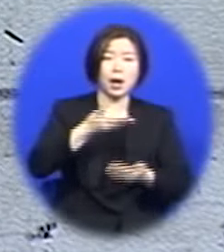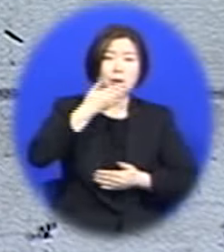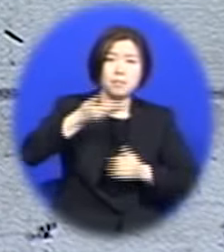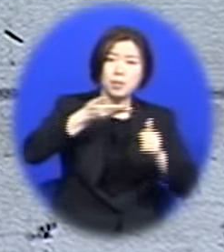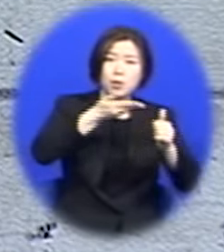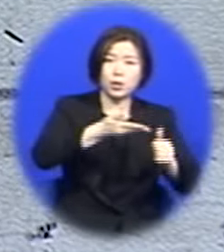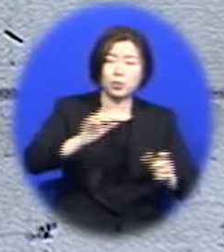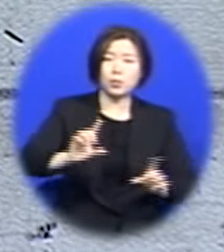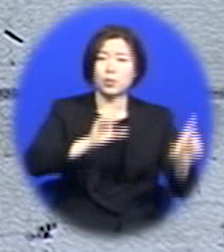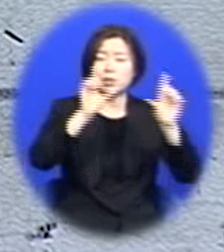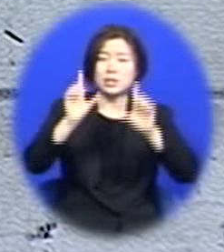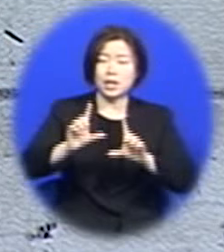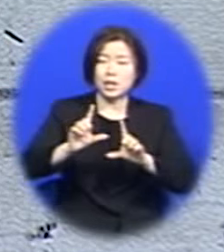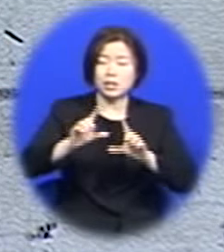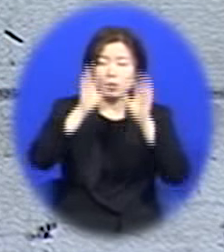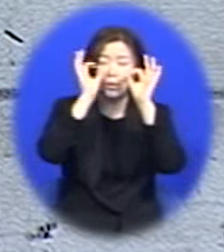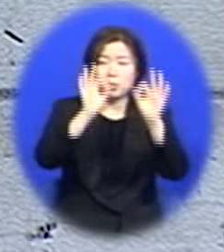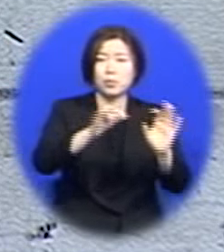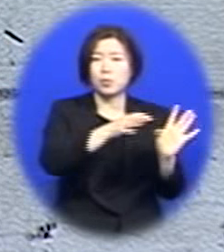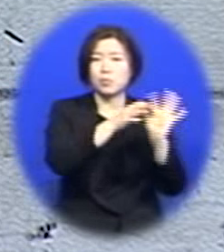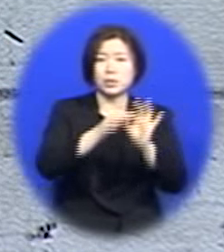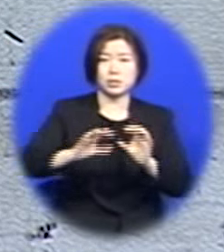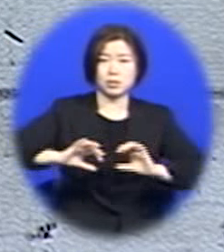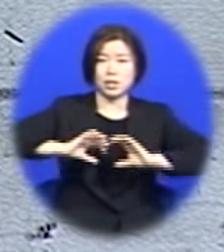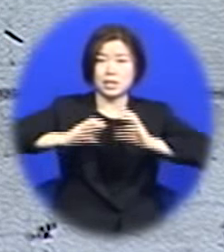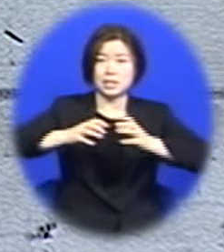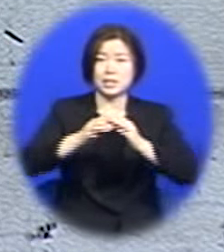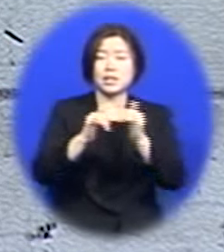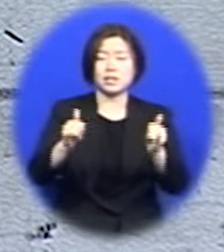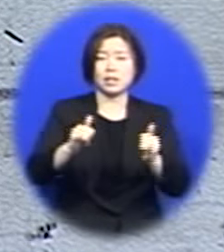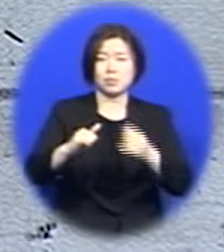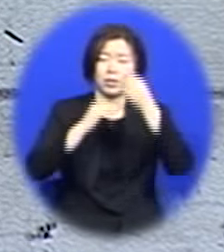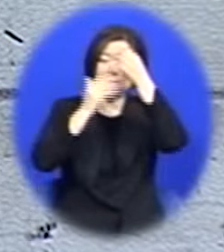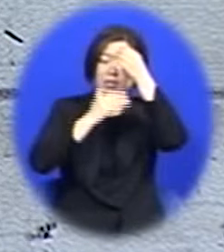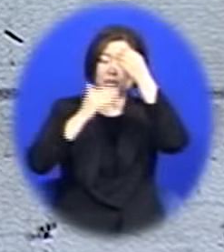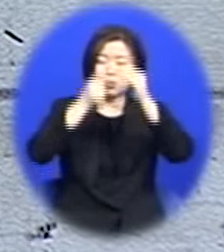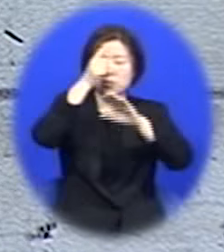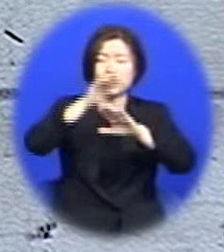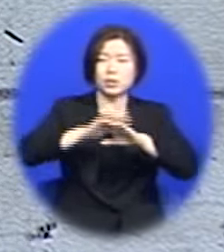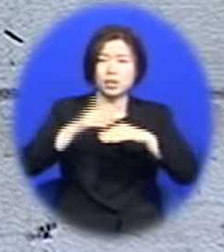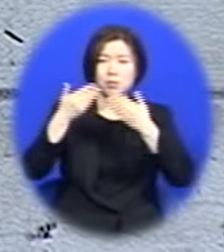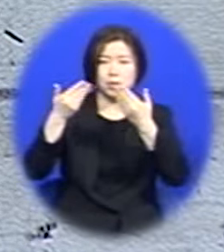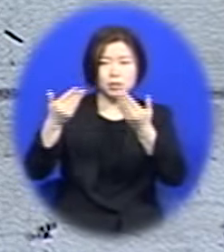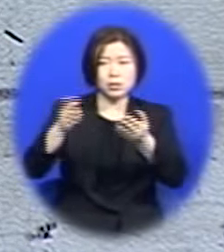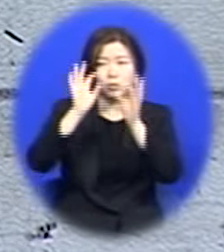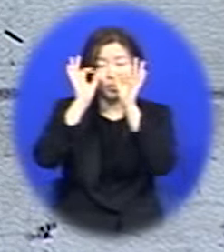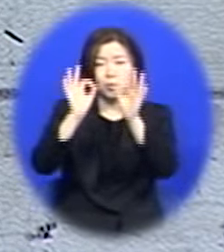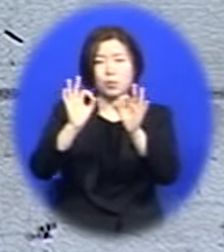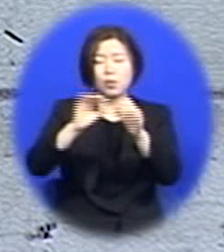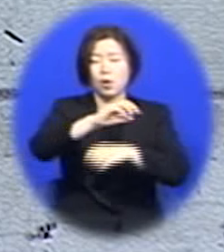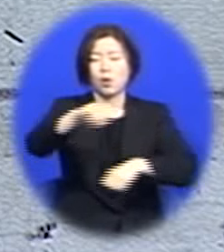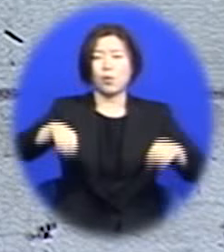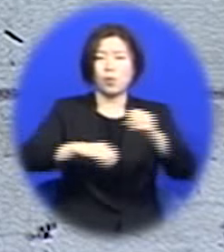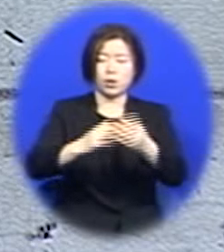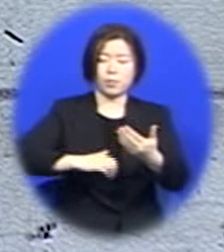것을 보면서 세상 사람들이 성도들의 예배를 보고 오히려 감동을 받았다는